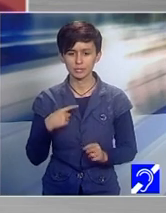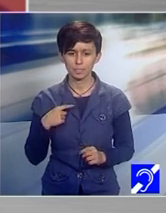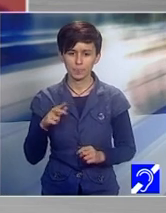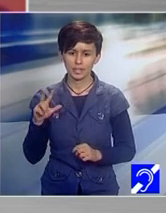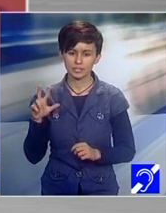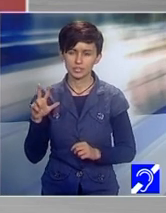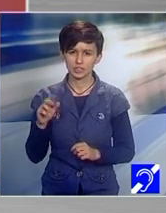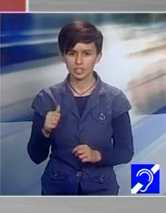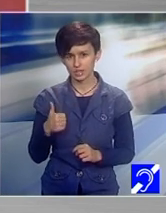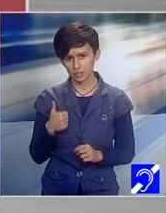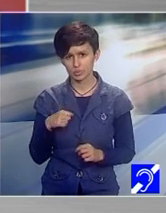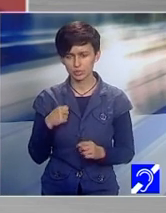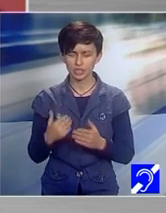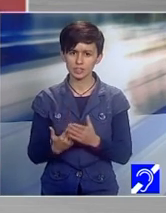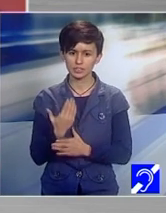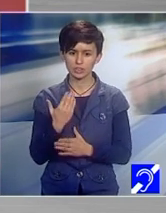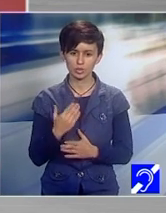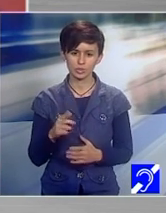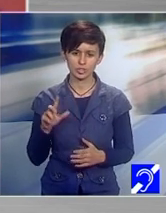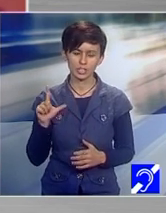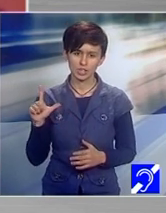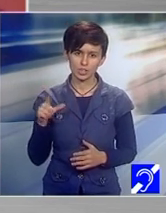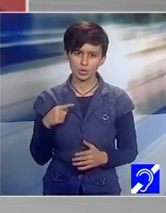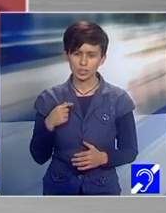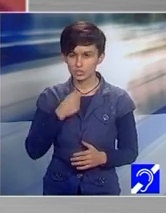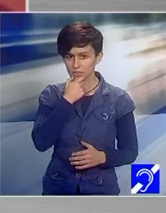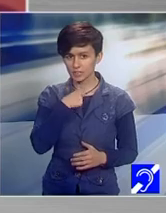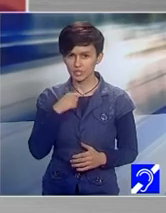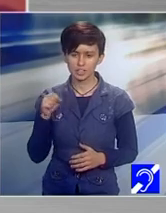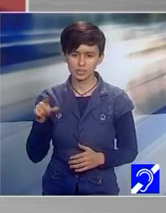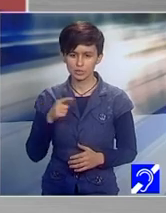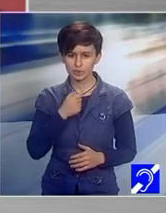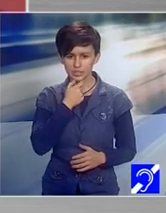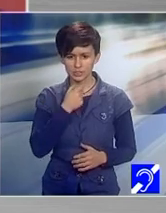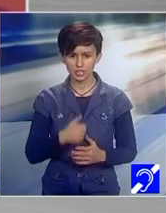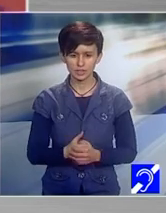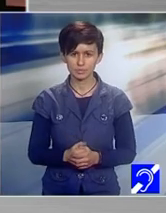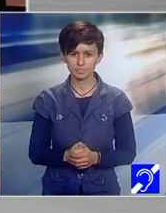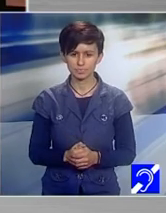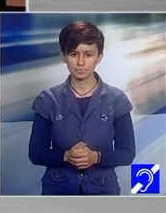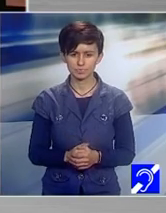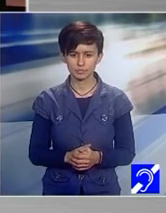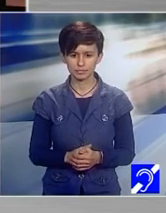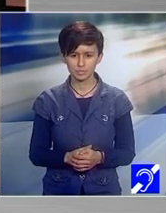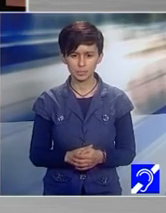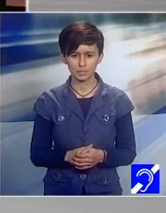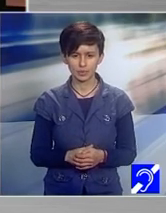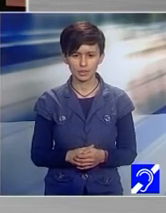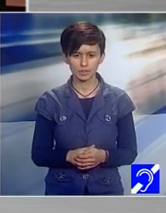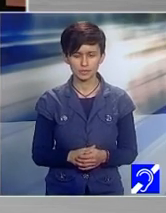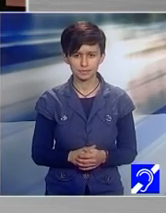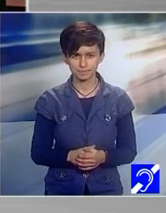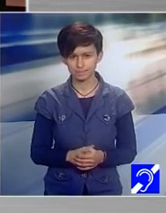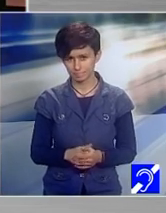nou-nouț, 2 sunt deja cu vechime de 12 ani, cam așa, deci alea trebuie înlocuite deja. Sunt uzate moral deja astea. Sigur că, mult. Cum ați